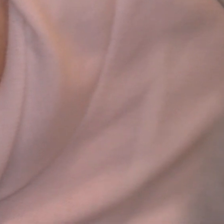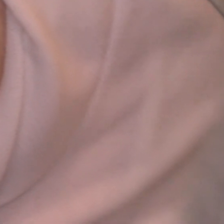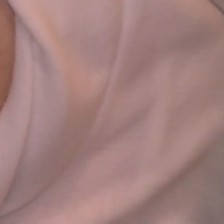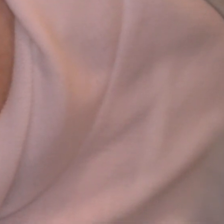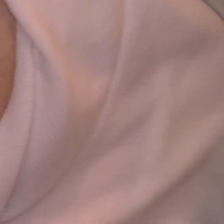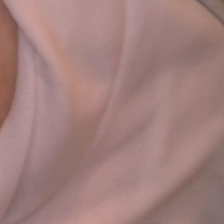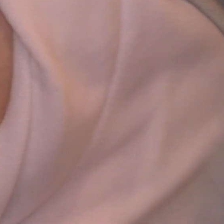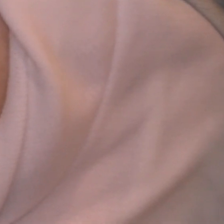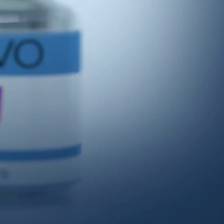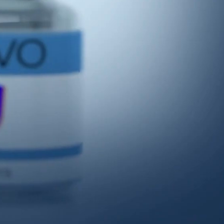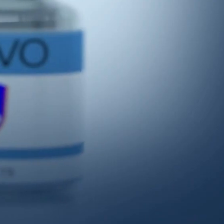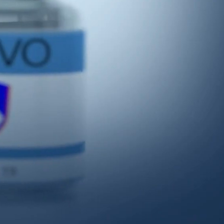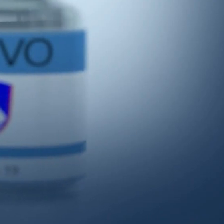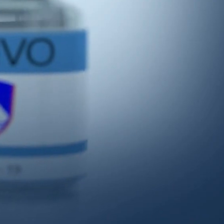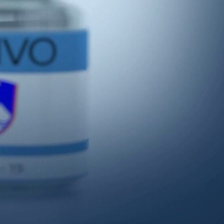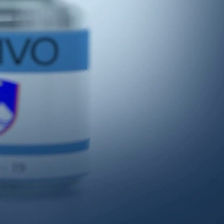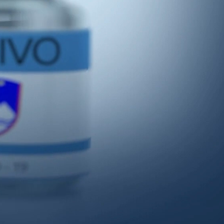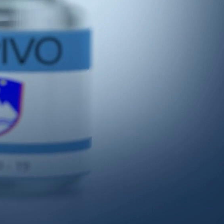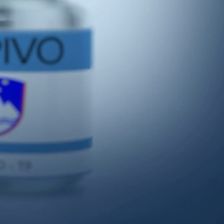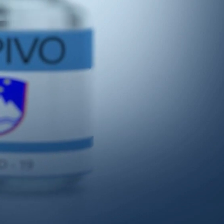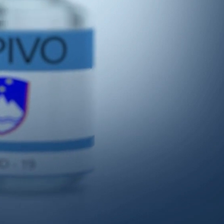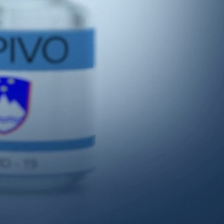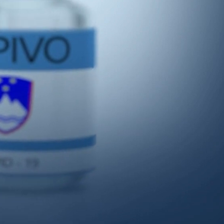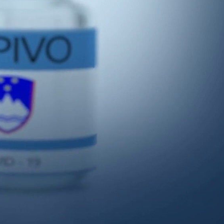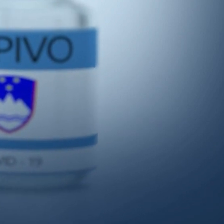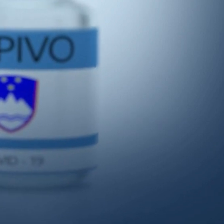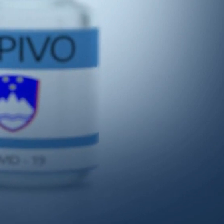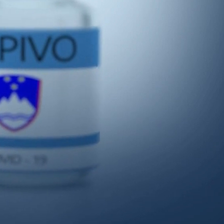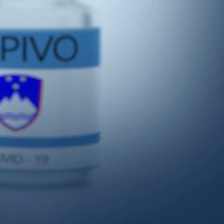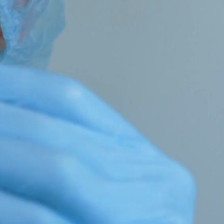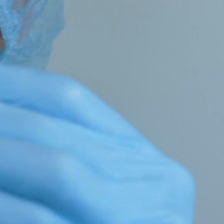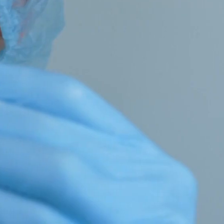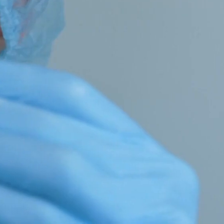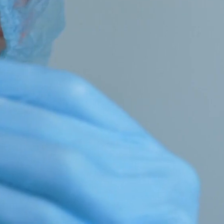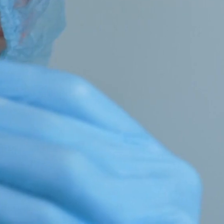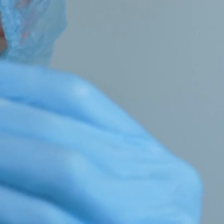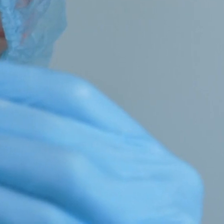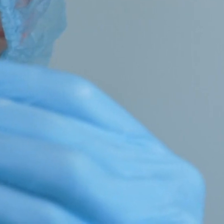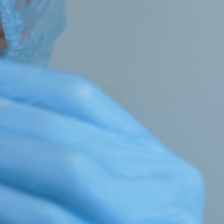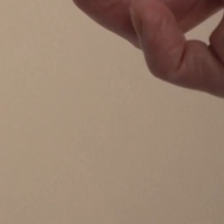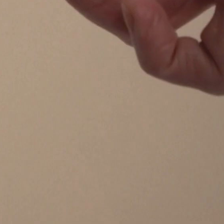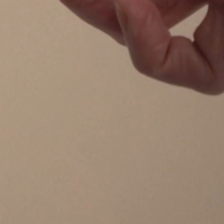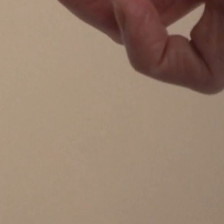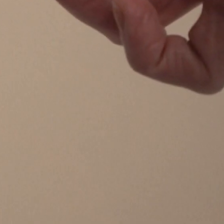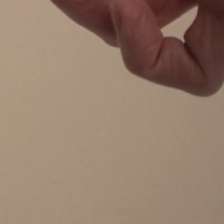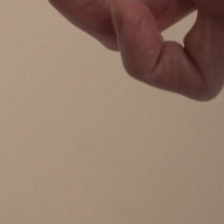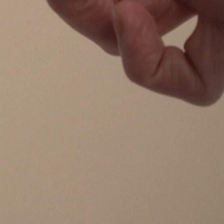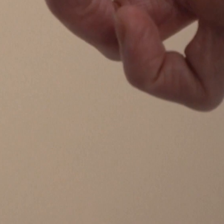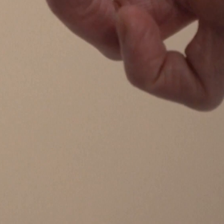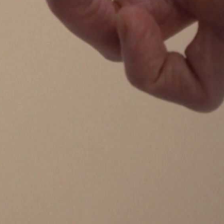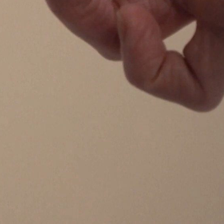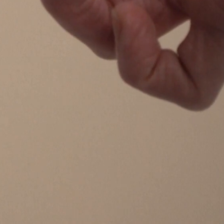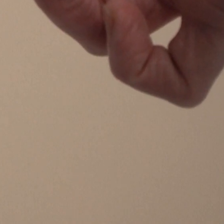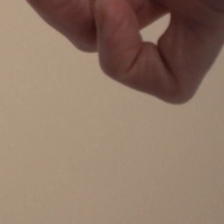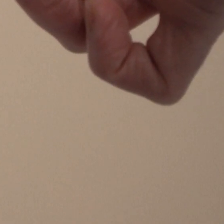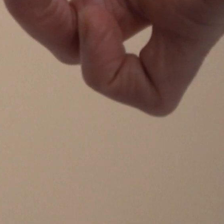že skoraj četrtina. Z najavljenimi dobavami cepiv bi lahko bilo do sredine julija cepljenih dovolj ljudi, da bomo efektivno